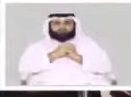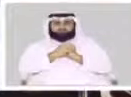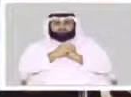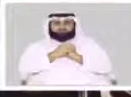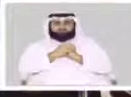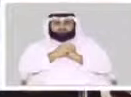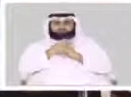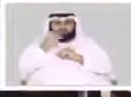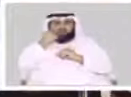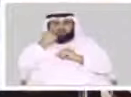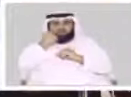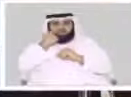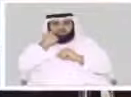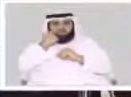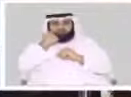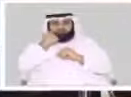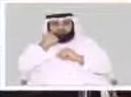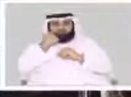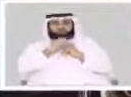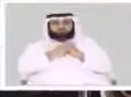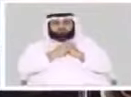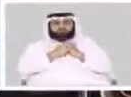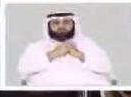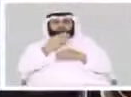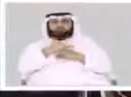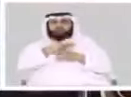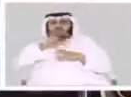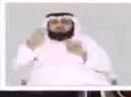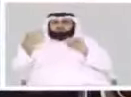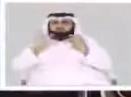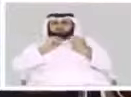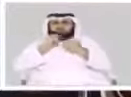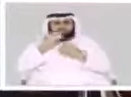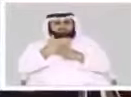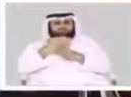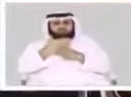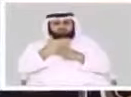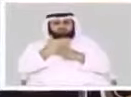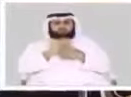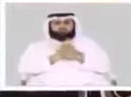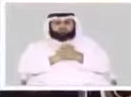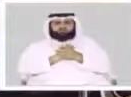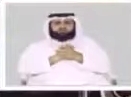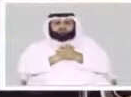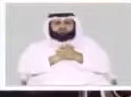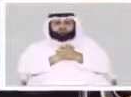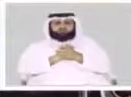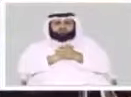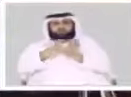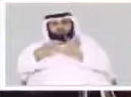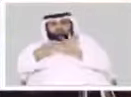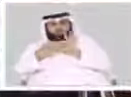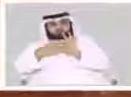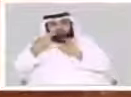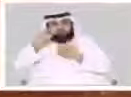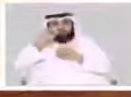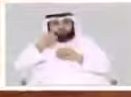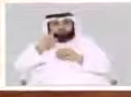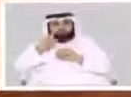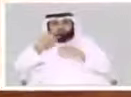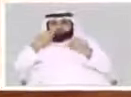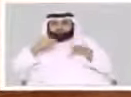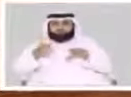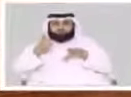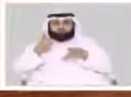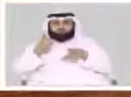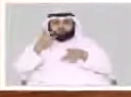في حياتنا. لماذا نعم. لماذا تسري بين الناس العداوة والبغضاء؟ نعم، لأني بيني وبينك عقد وما وفيت، صدقت، بيني